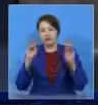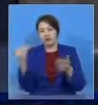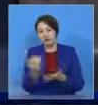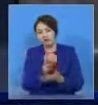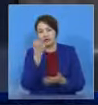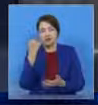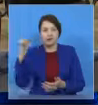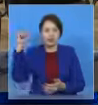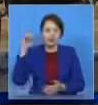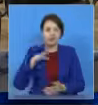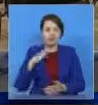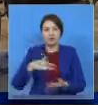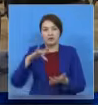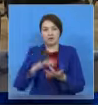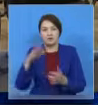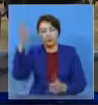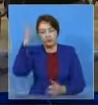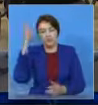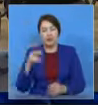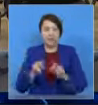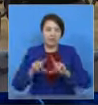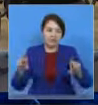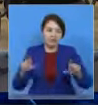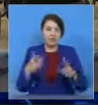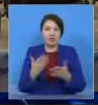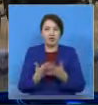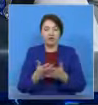алды. Биылда қала бойынша білім жағынан мектептер